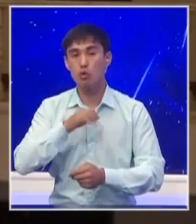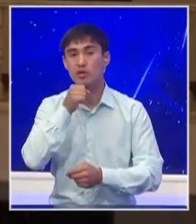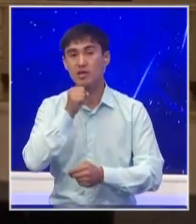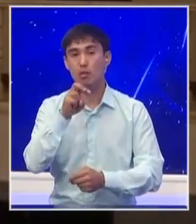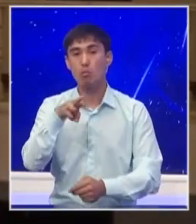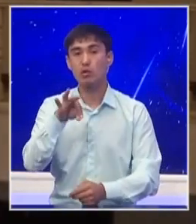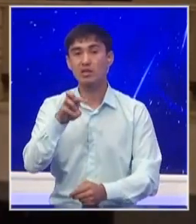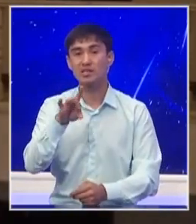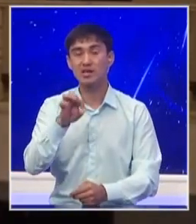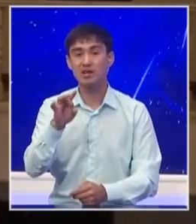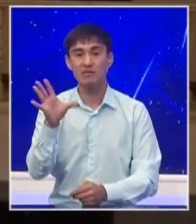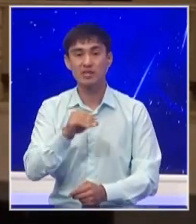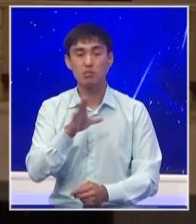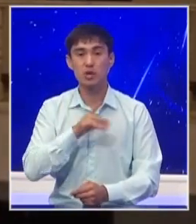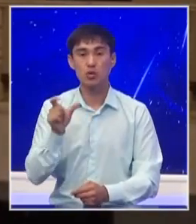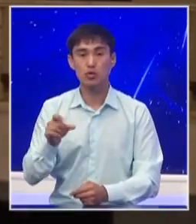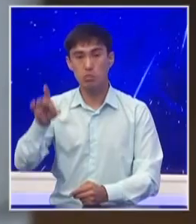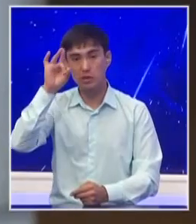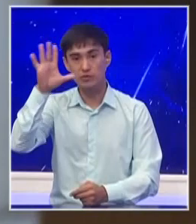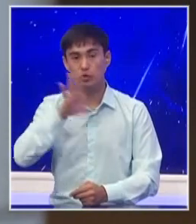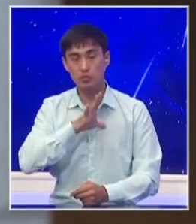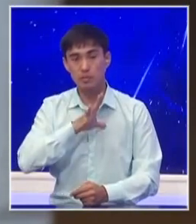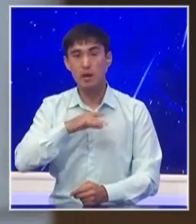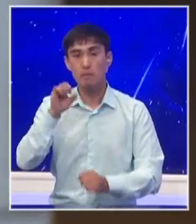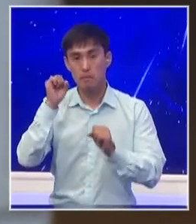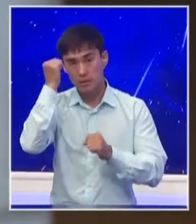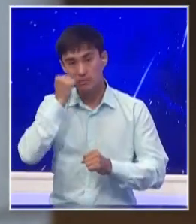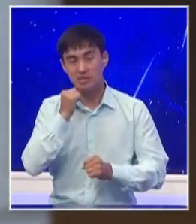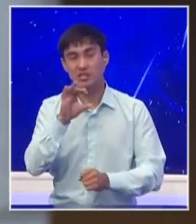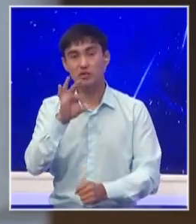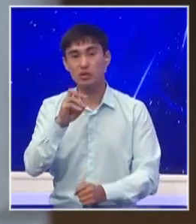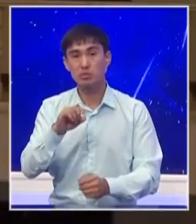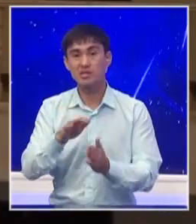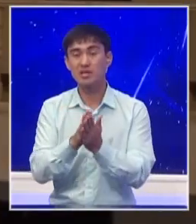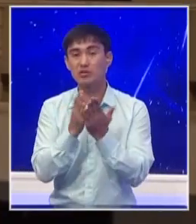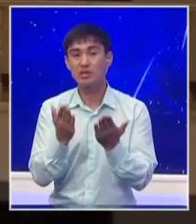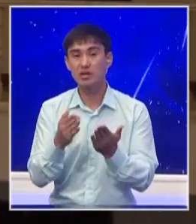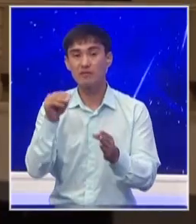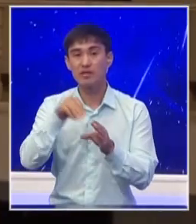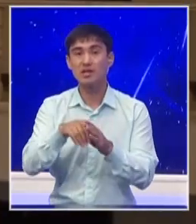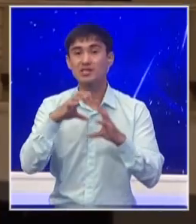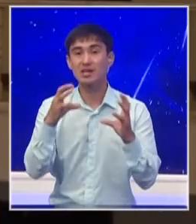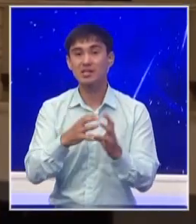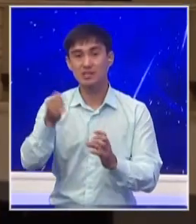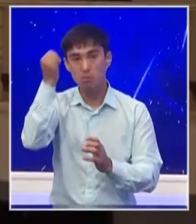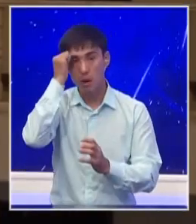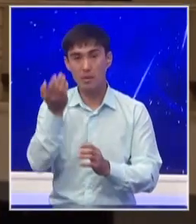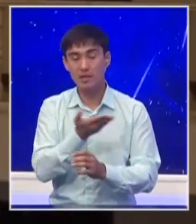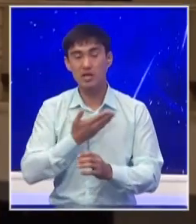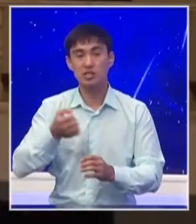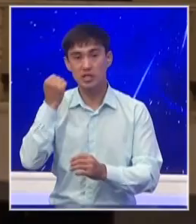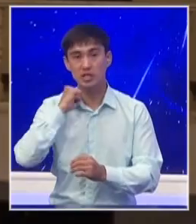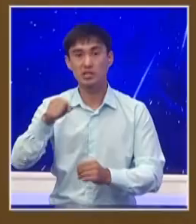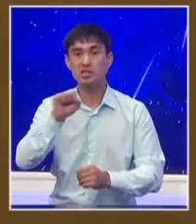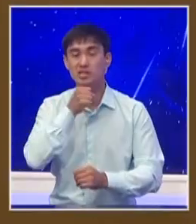Молданазар Ногайбаев. Все они были людьми просвещенными. Я признателен Серику Сарыбаю за эту книгу. В ней навсегда сохранится память о наших